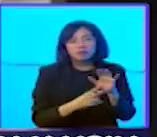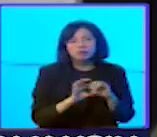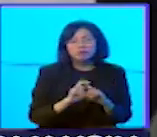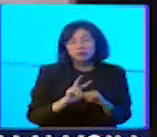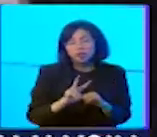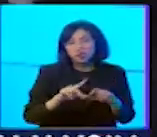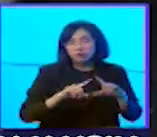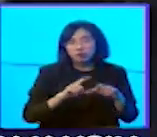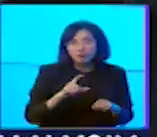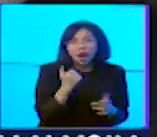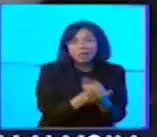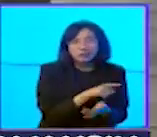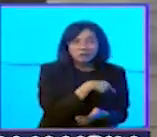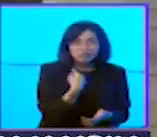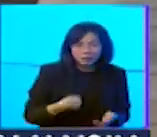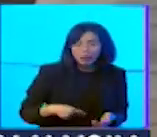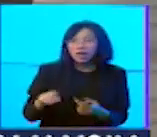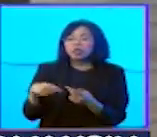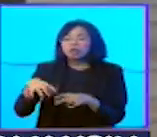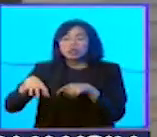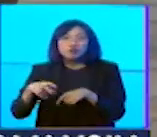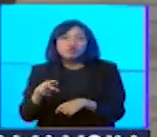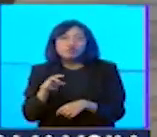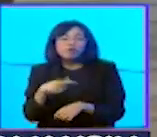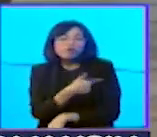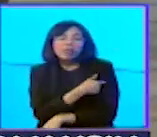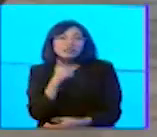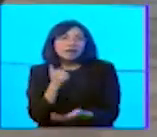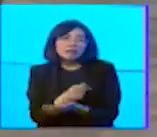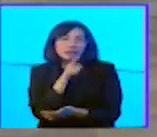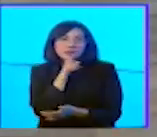AstraZeneca asal Inggris. Dari Jakarta, Tim Liputan melaporkan.